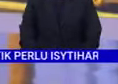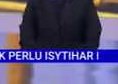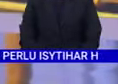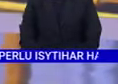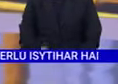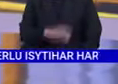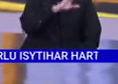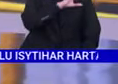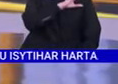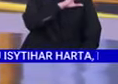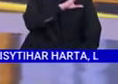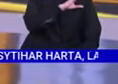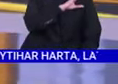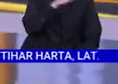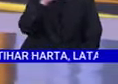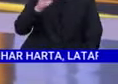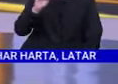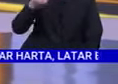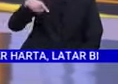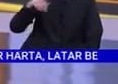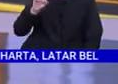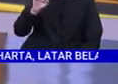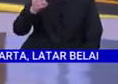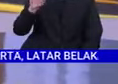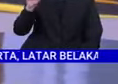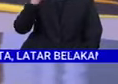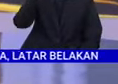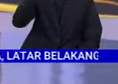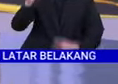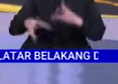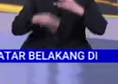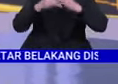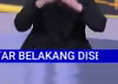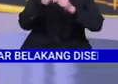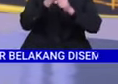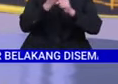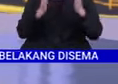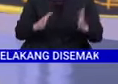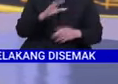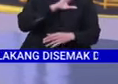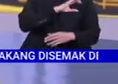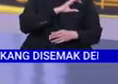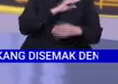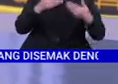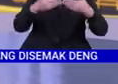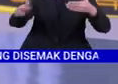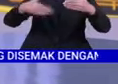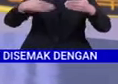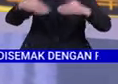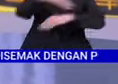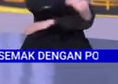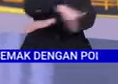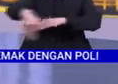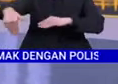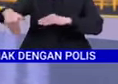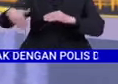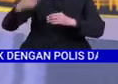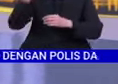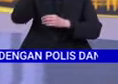polisi diraja Malaysia pdrm akan menambah bilangan anggota dan pegawai di pintu-pintu sempadan bagi memastikan